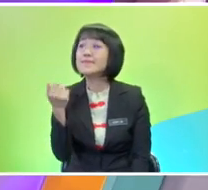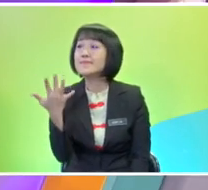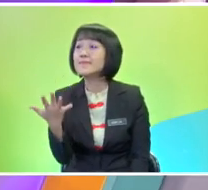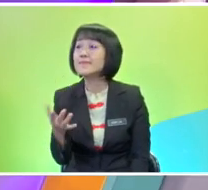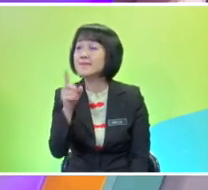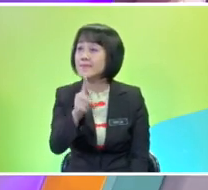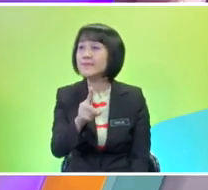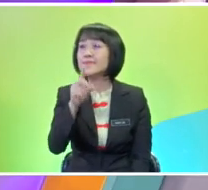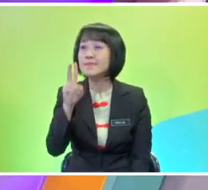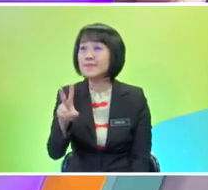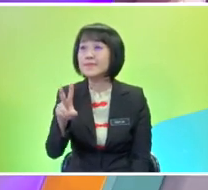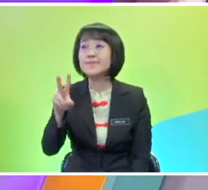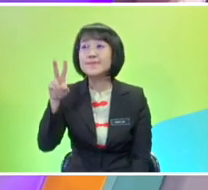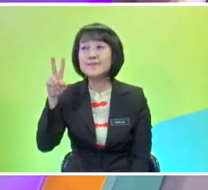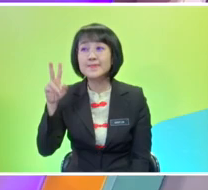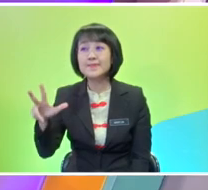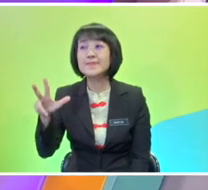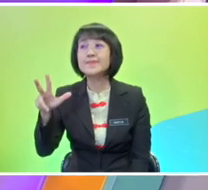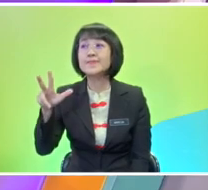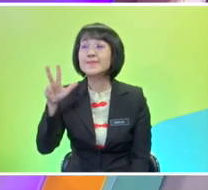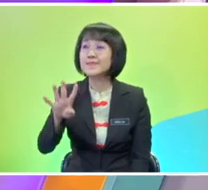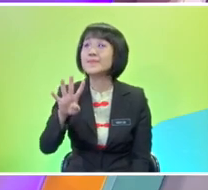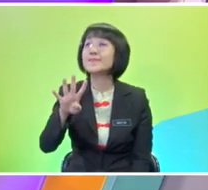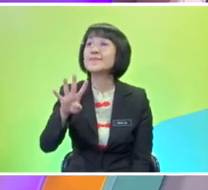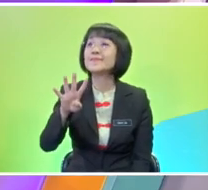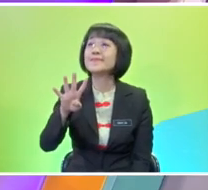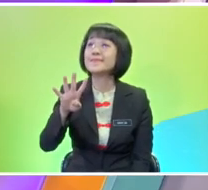satu dua tiga